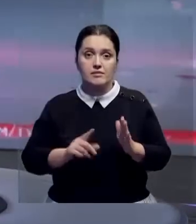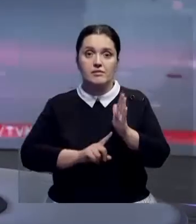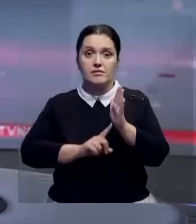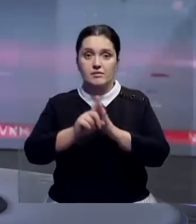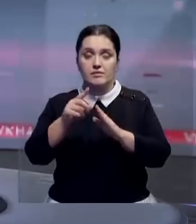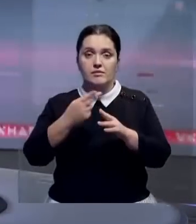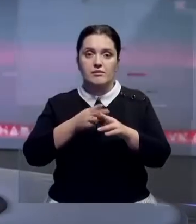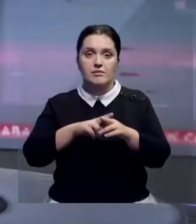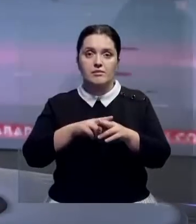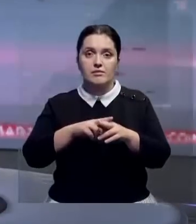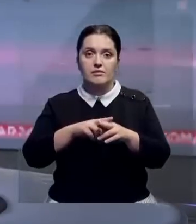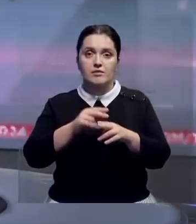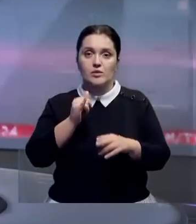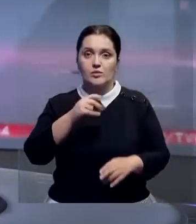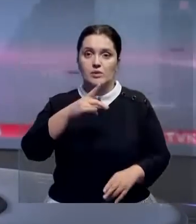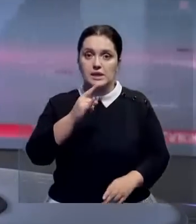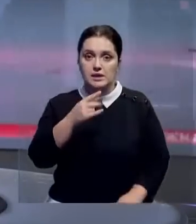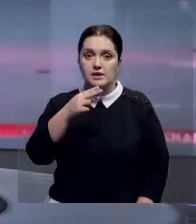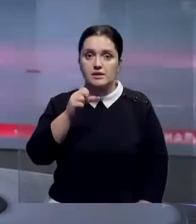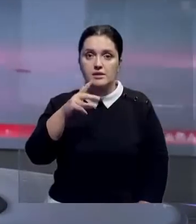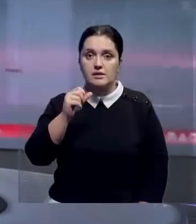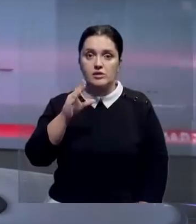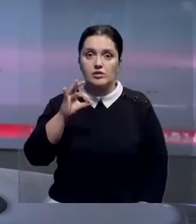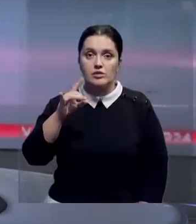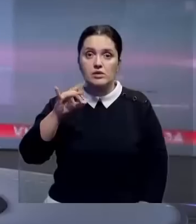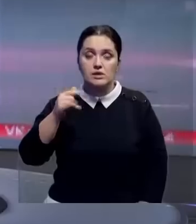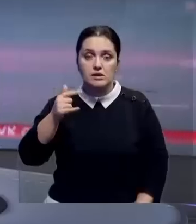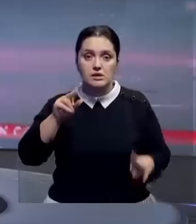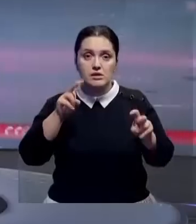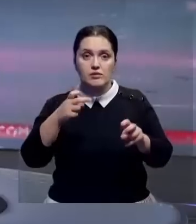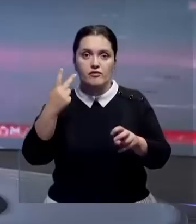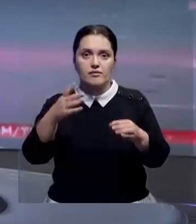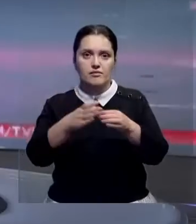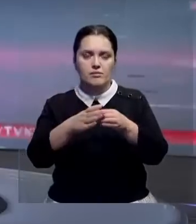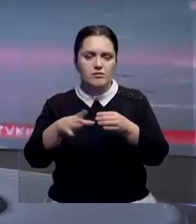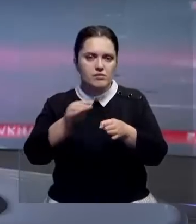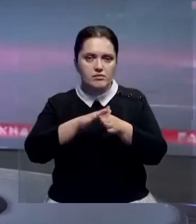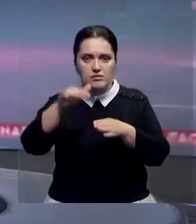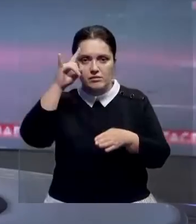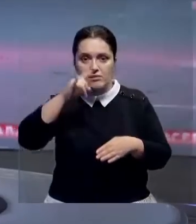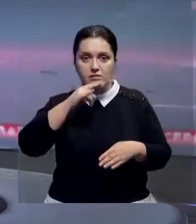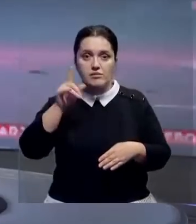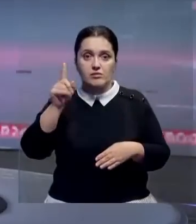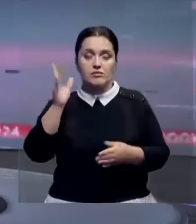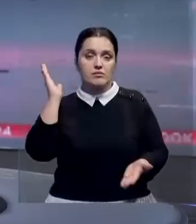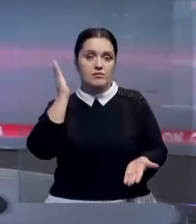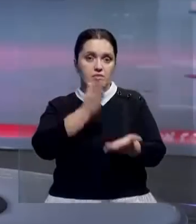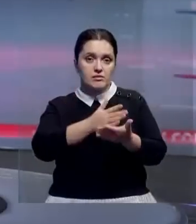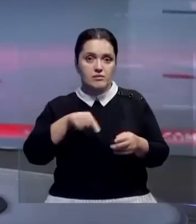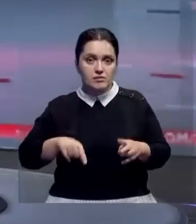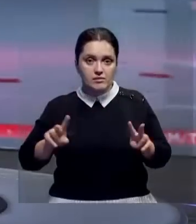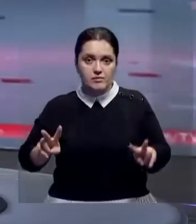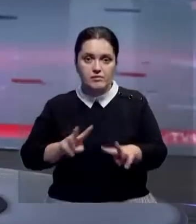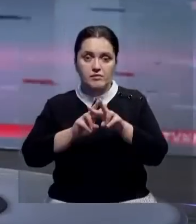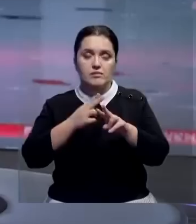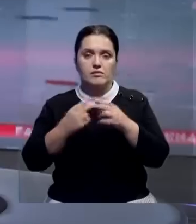стартует байге-марафон Ула-Дала-Жорога. Участие в нем примут 20 команд со всей страны. Накануне они направились в столицу. В их